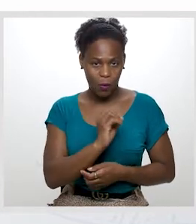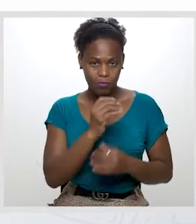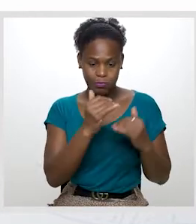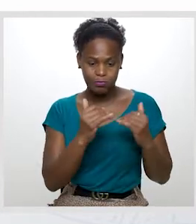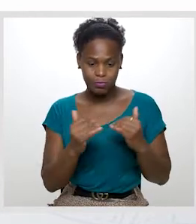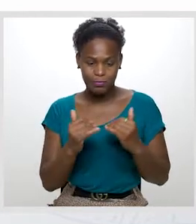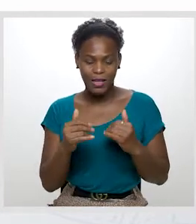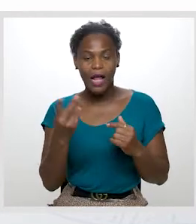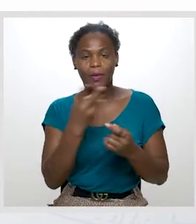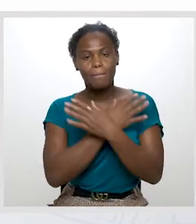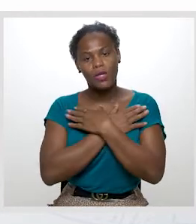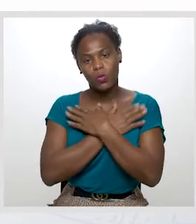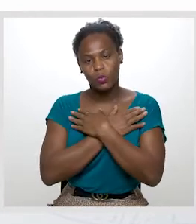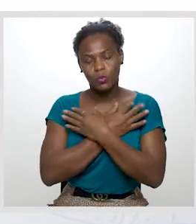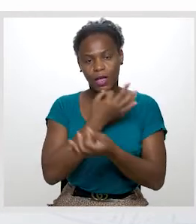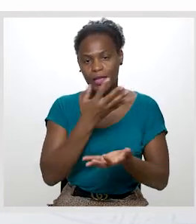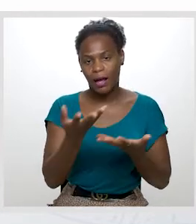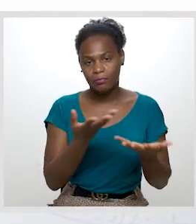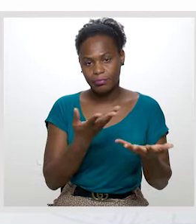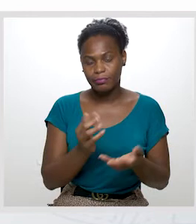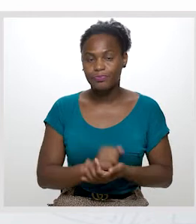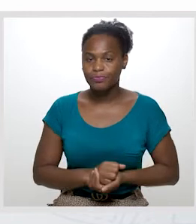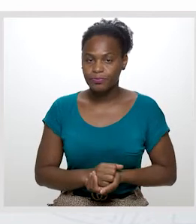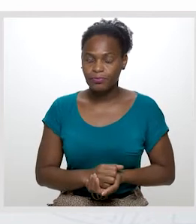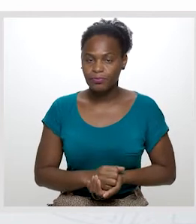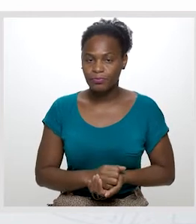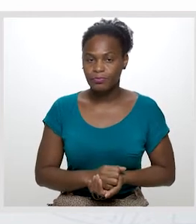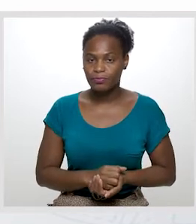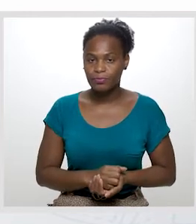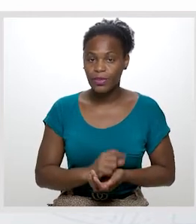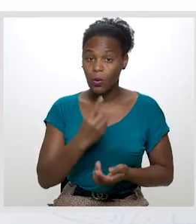Étape 0. Entre copains. Dialogue.